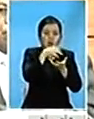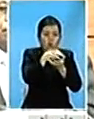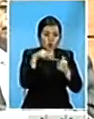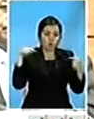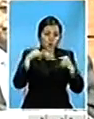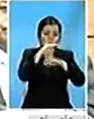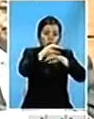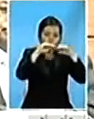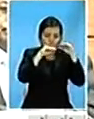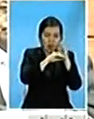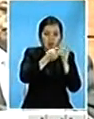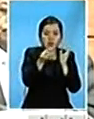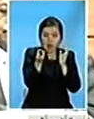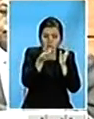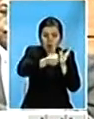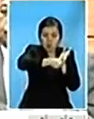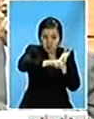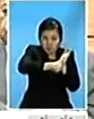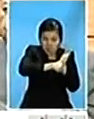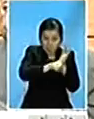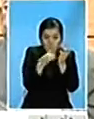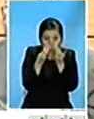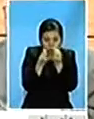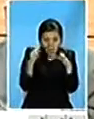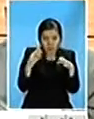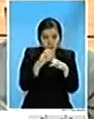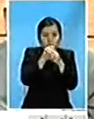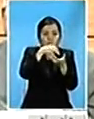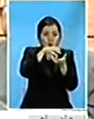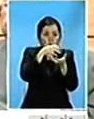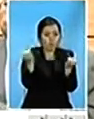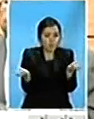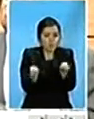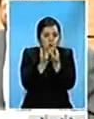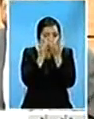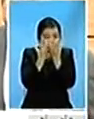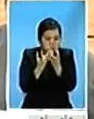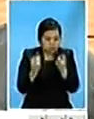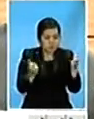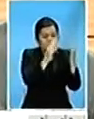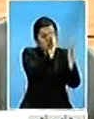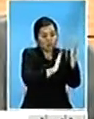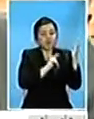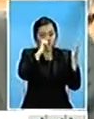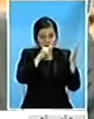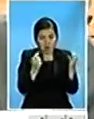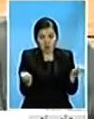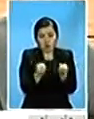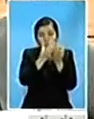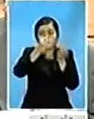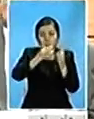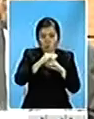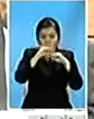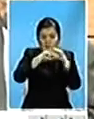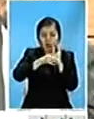วมเพราะโครงการนี้กำลังสร้างความเสียหายให้กับประเทศชาติในทุกระดับชั้นสร้างความ